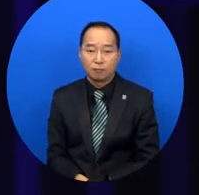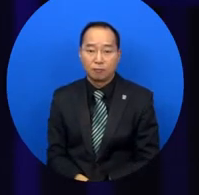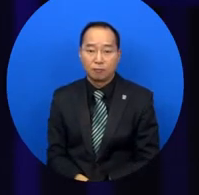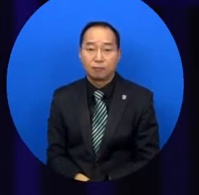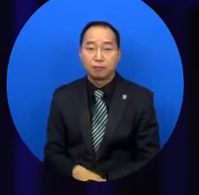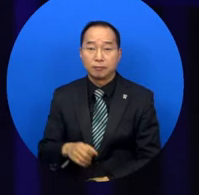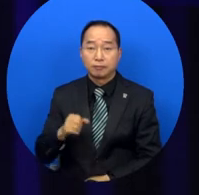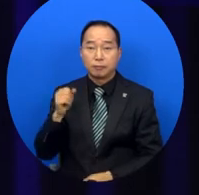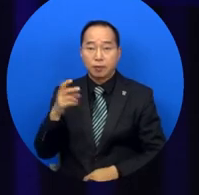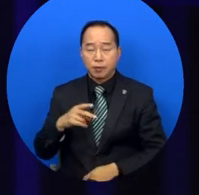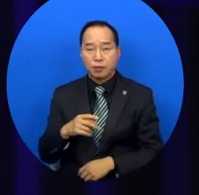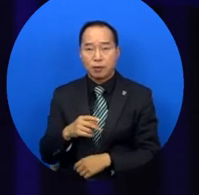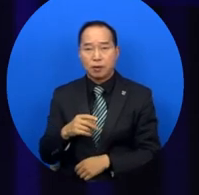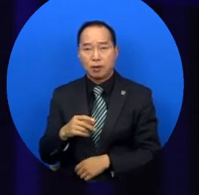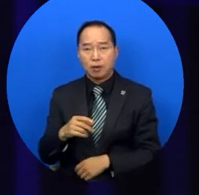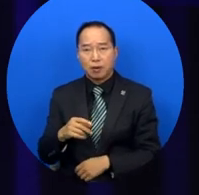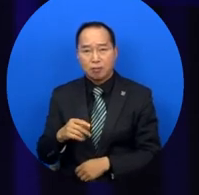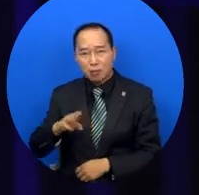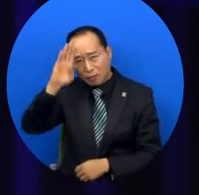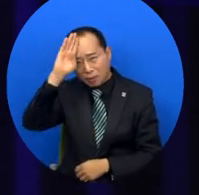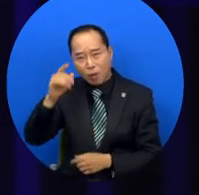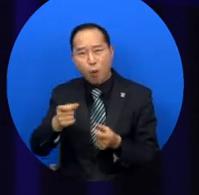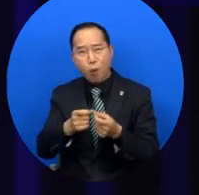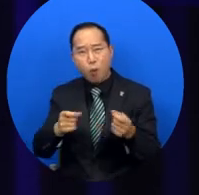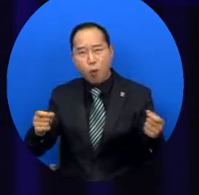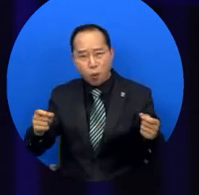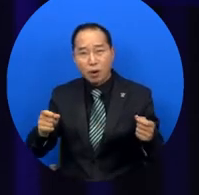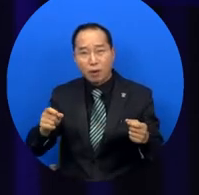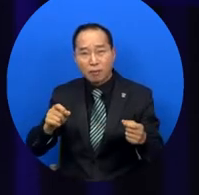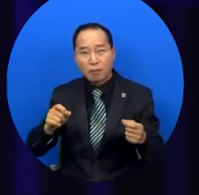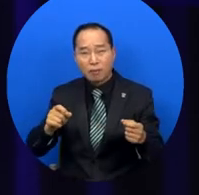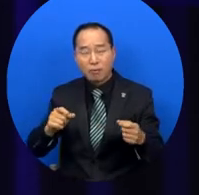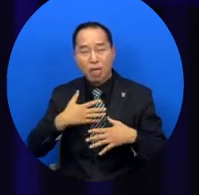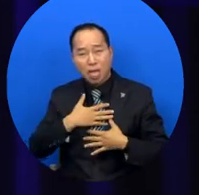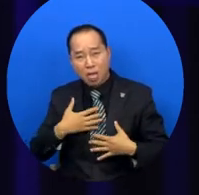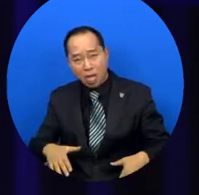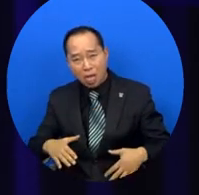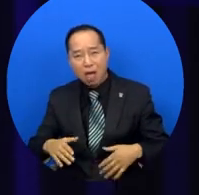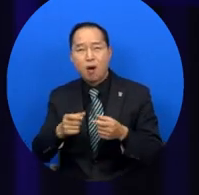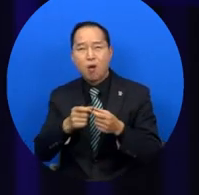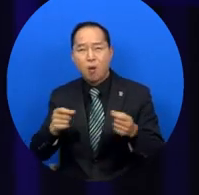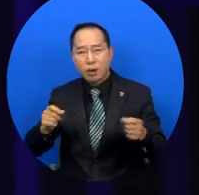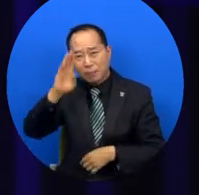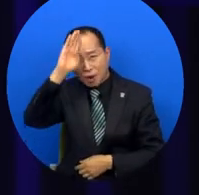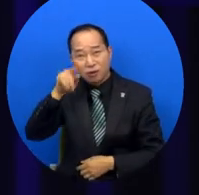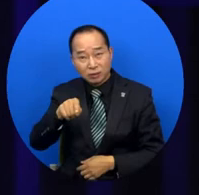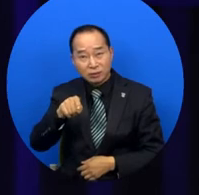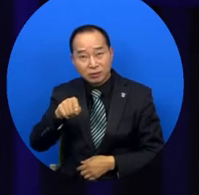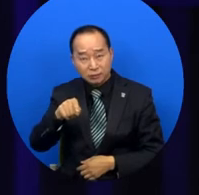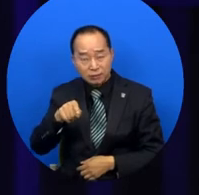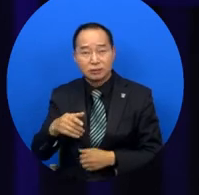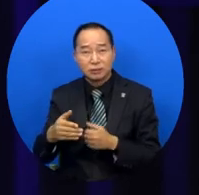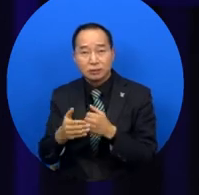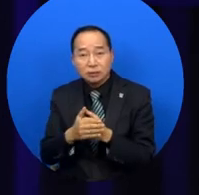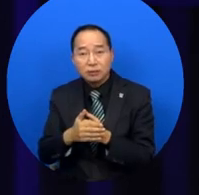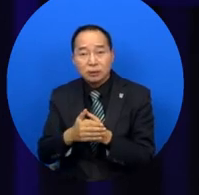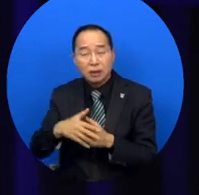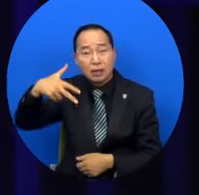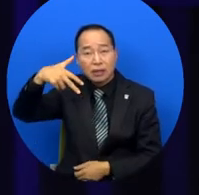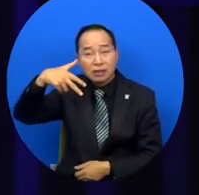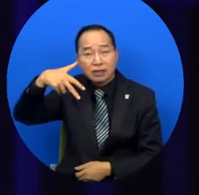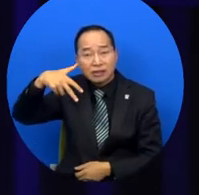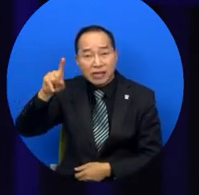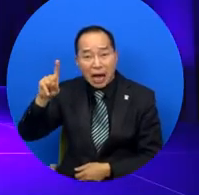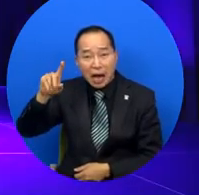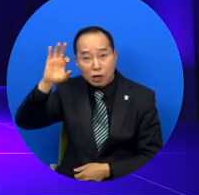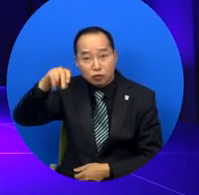이렇게 chronic illness, 우리말로 하면 만성질환이죠. 제가 이제 만성질환, 이 두